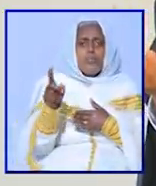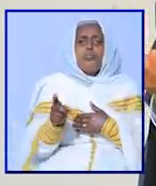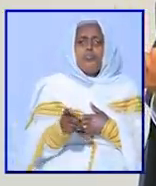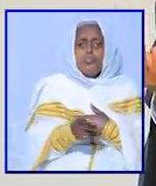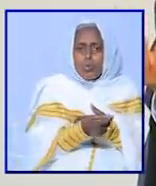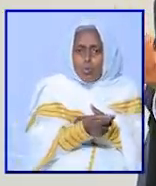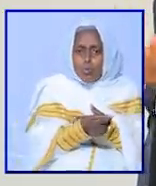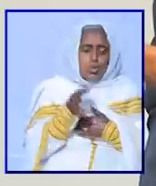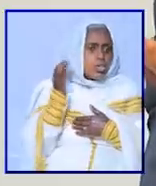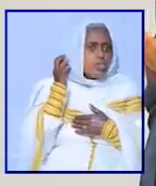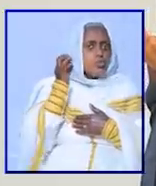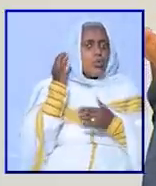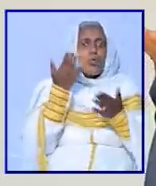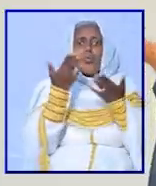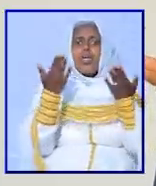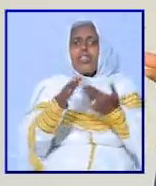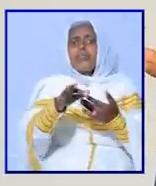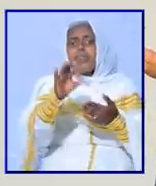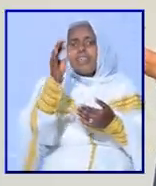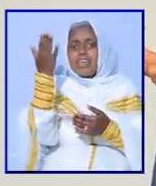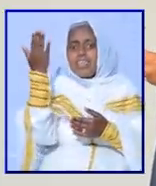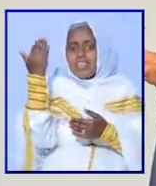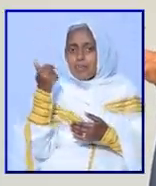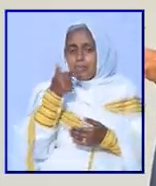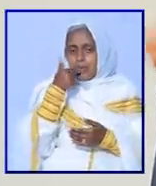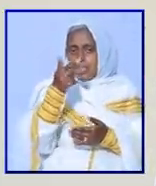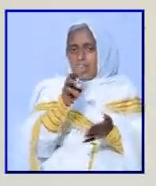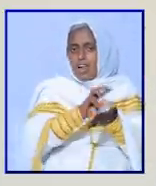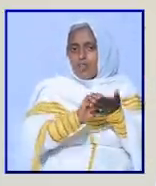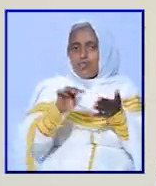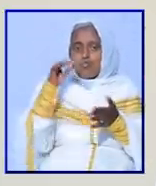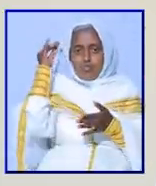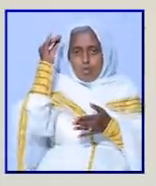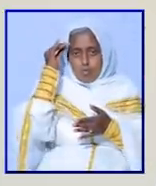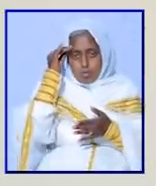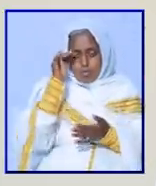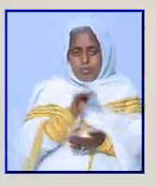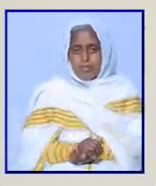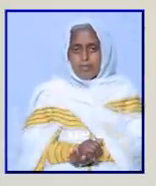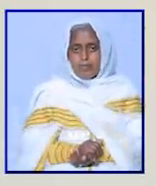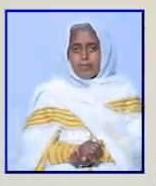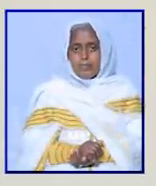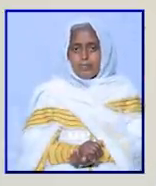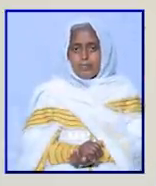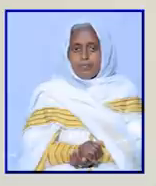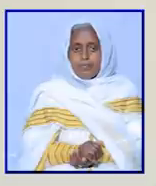ቢሆን ጆሮ የት በተገኘ ነበር ይላል ቅዱስ ጳውሎስ።